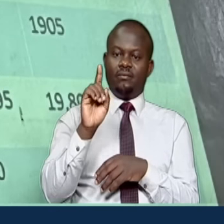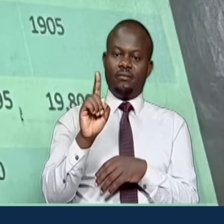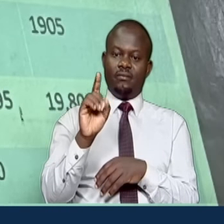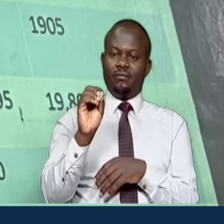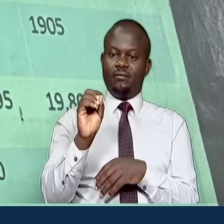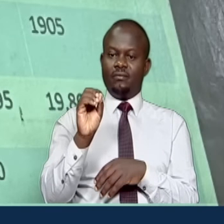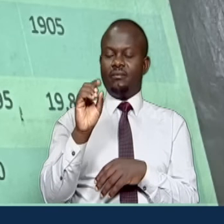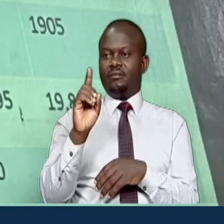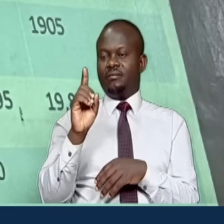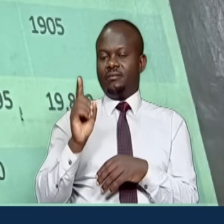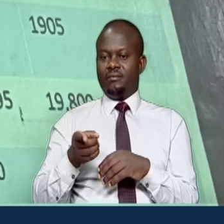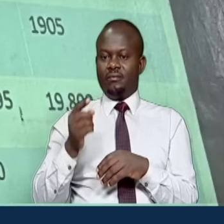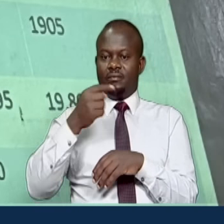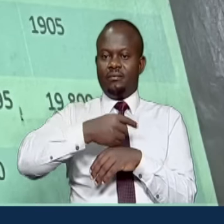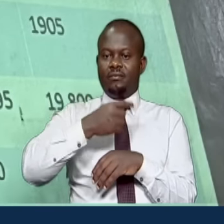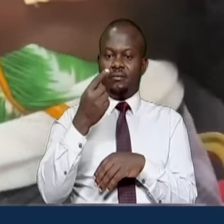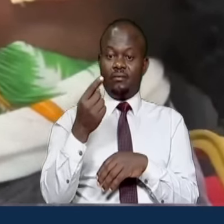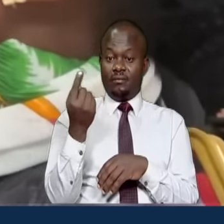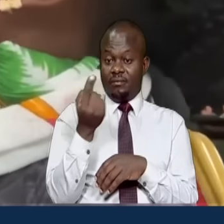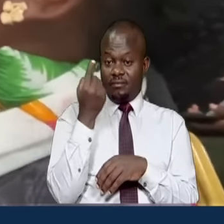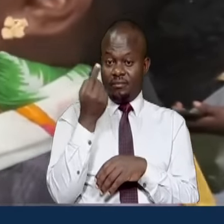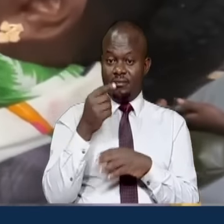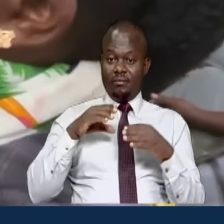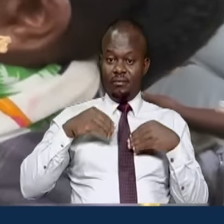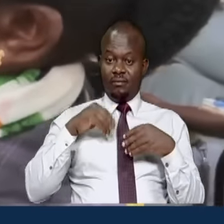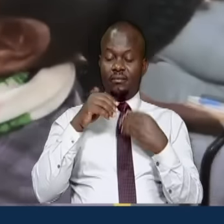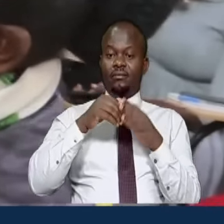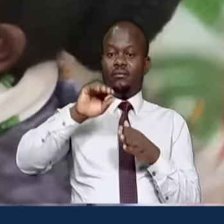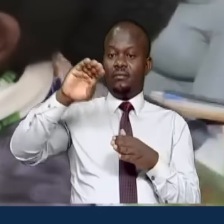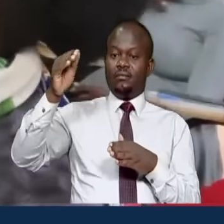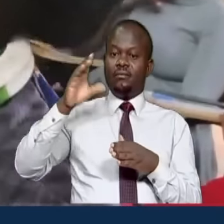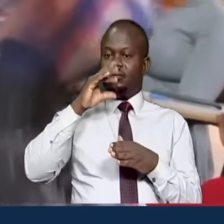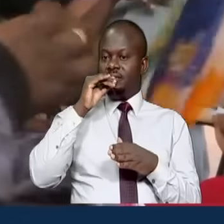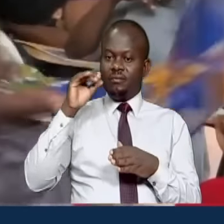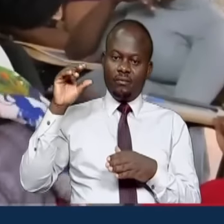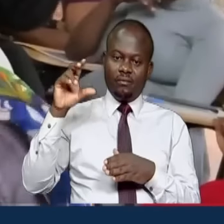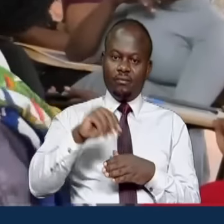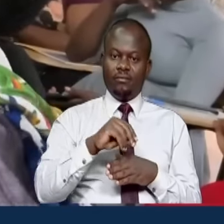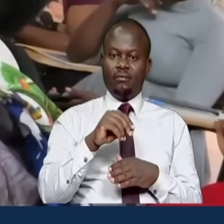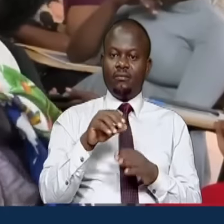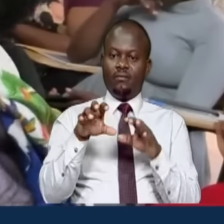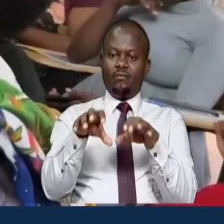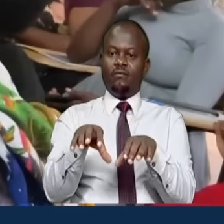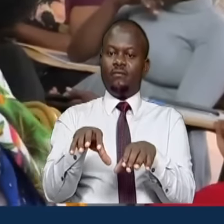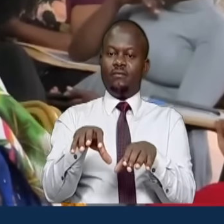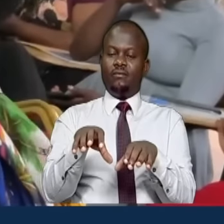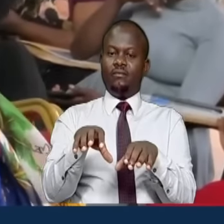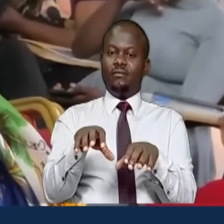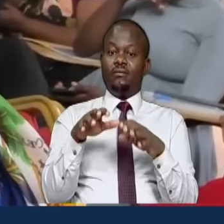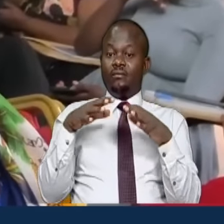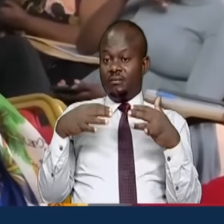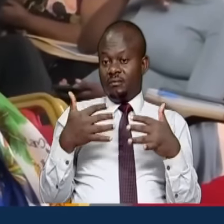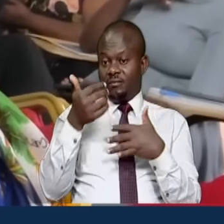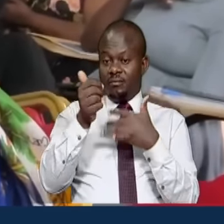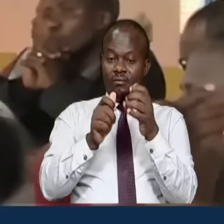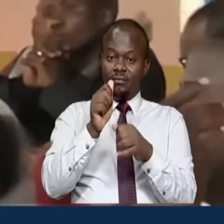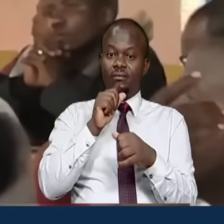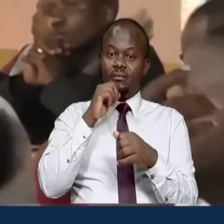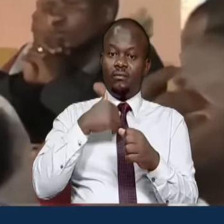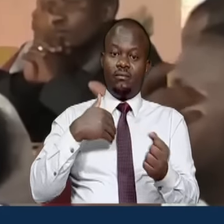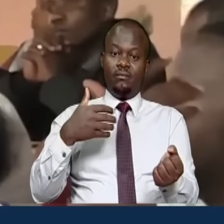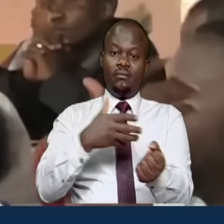1600 ku munsi. Iki cyonyine kiremerera abanyagicumbi kuvuga oya kwigwingira. Uretse ayo mata, abadafite